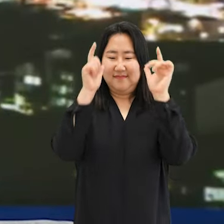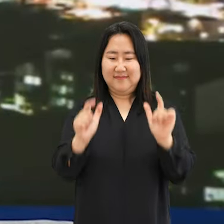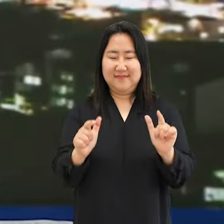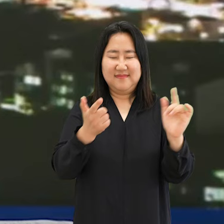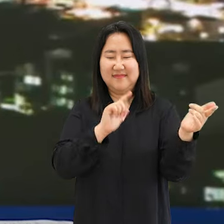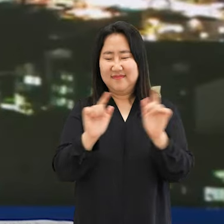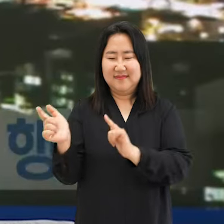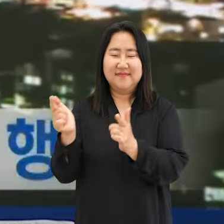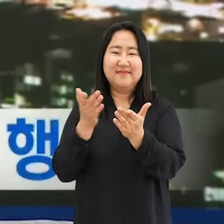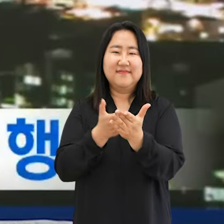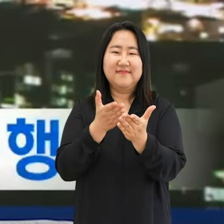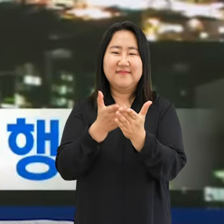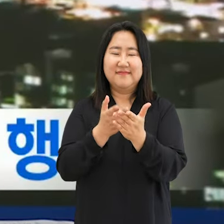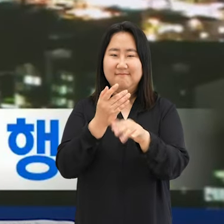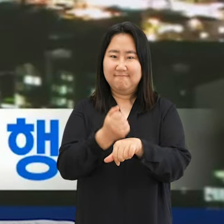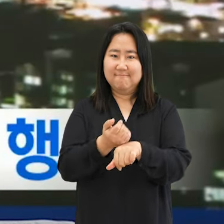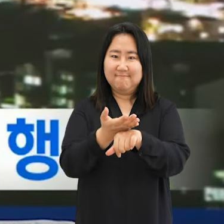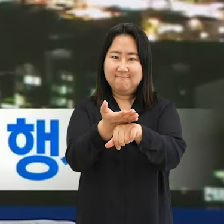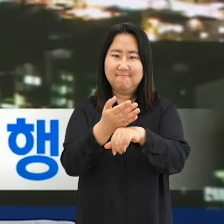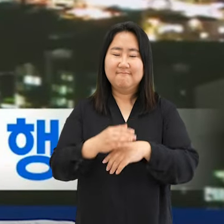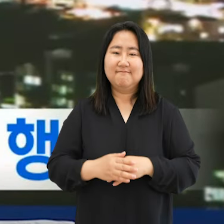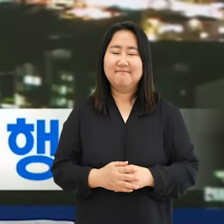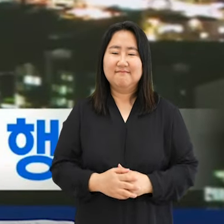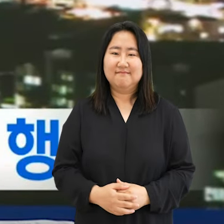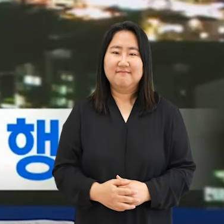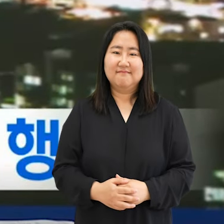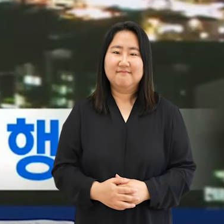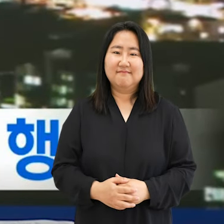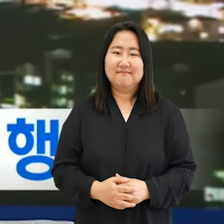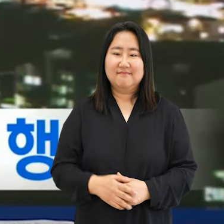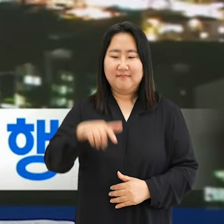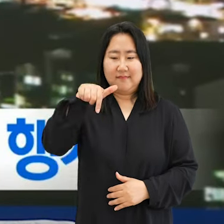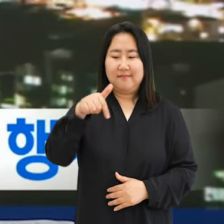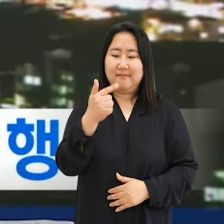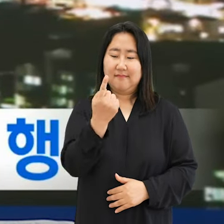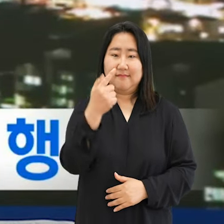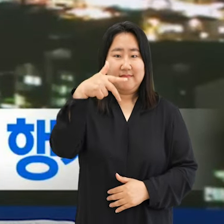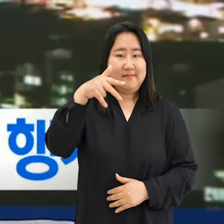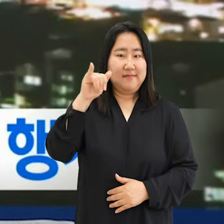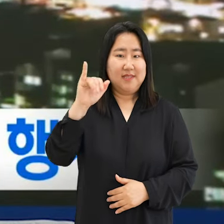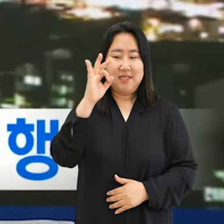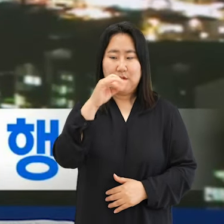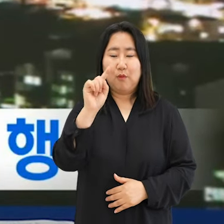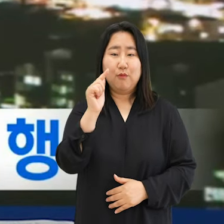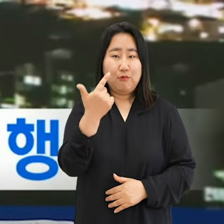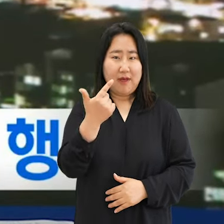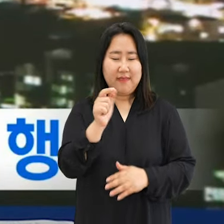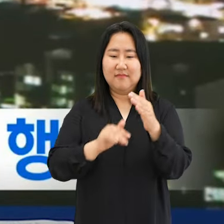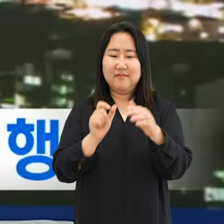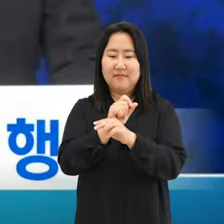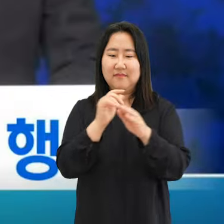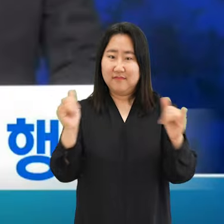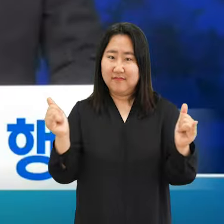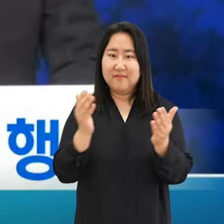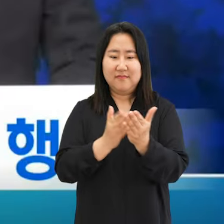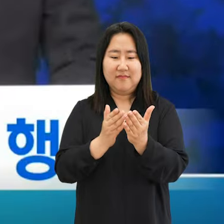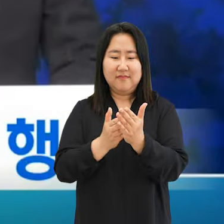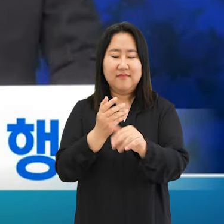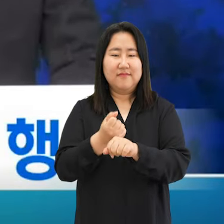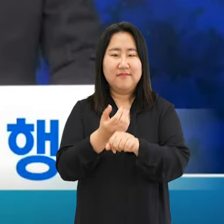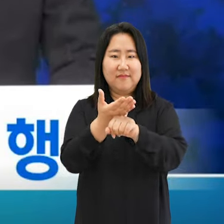서귀포시 지역의 다양한 소식을 전해드리는 서귀포 소식입니다. 서귀포시청 고지환 주무관 연결합니다. 주무관님